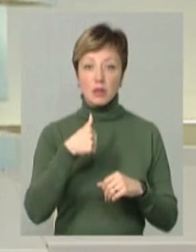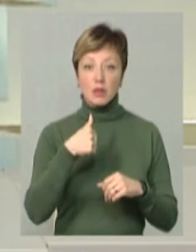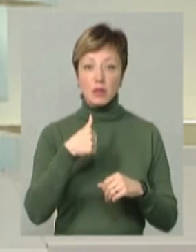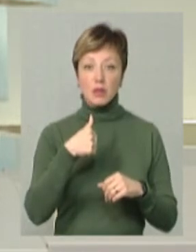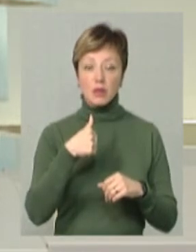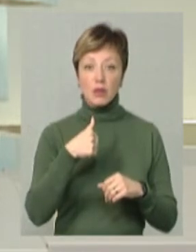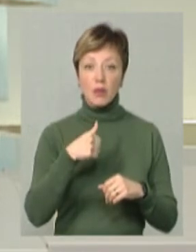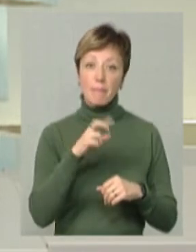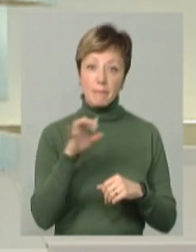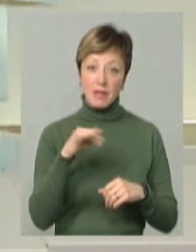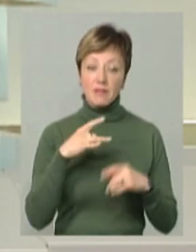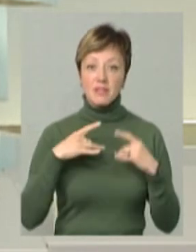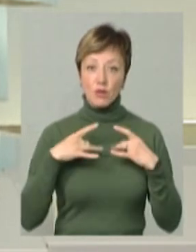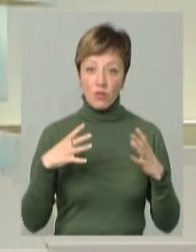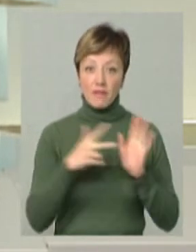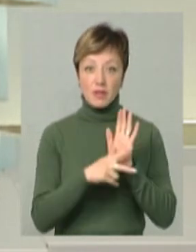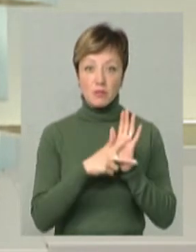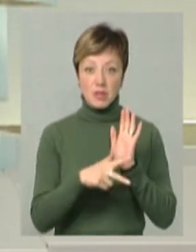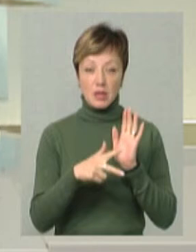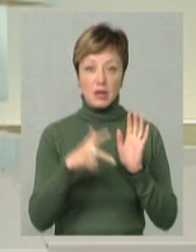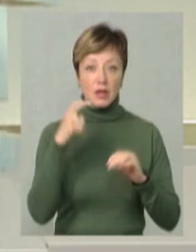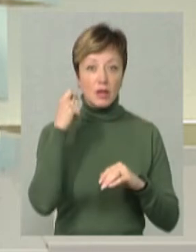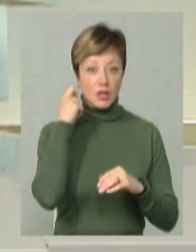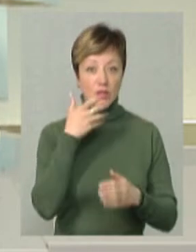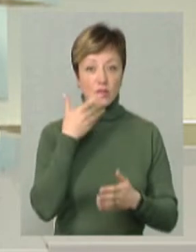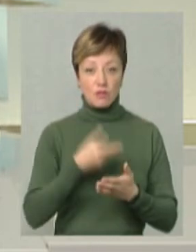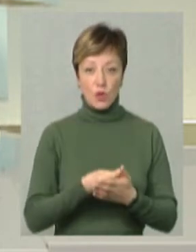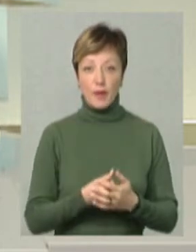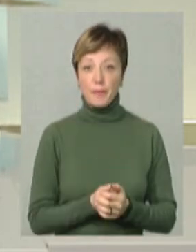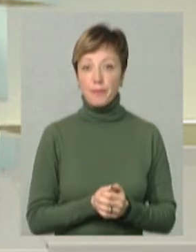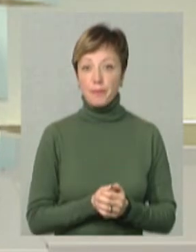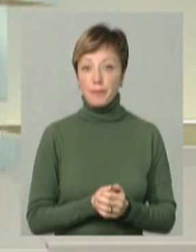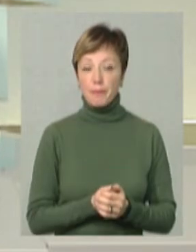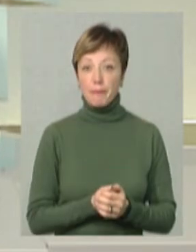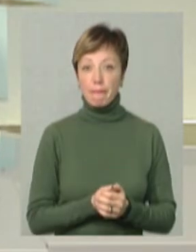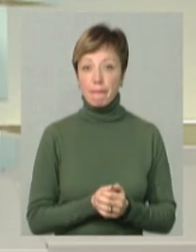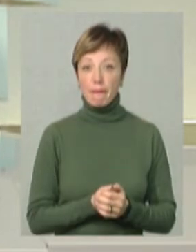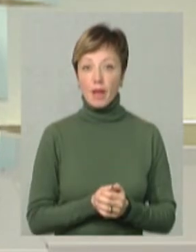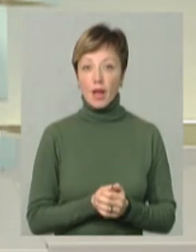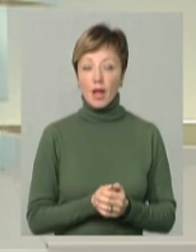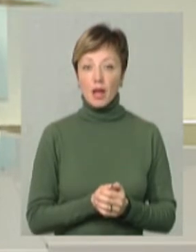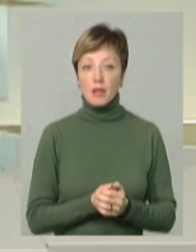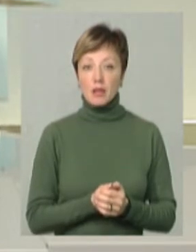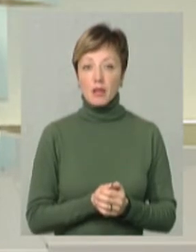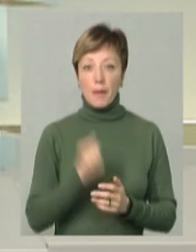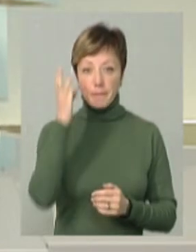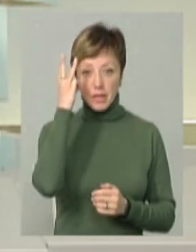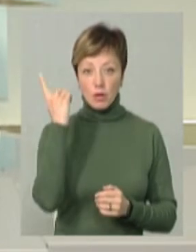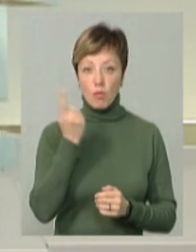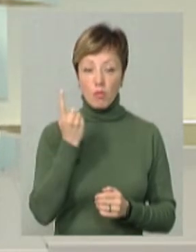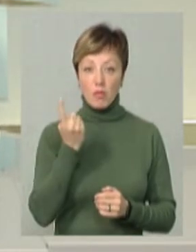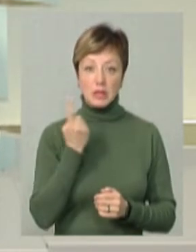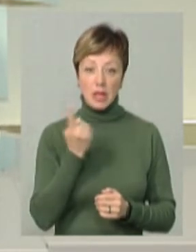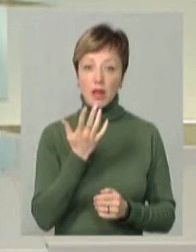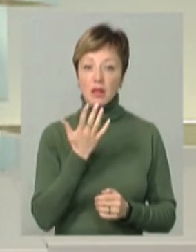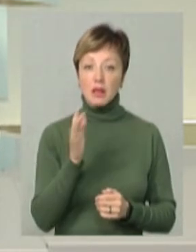би відсвяткував в січні місяці своє 80-ліття. І Хмельницька обласна